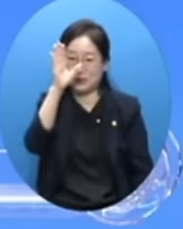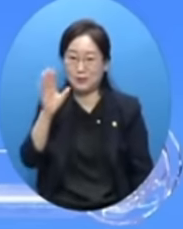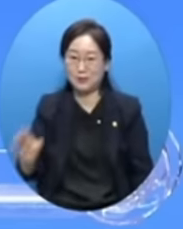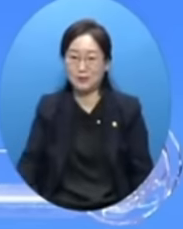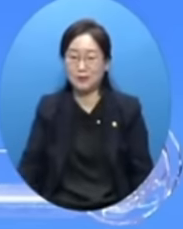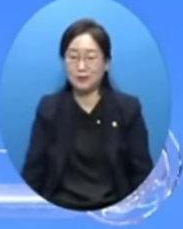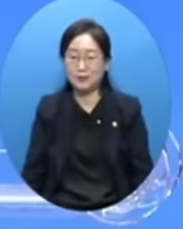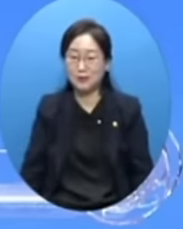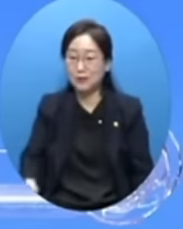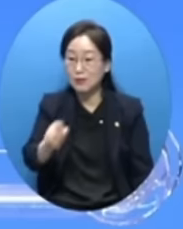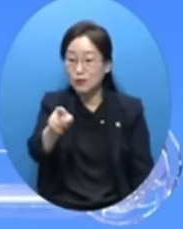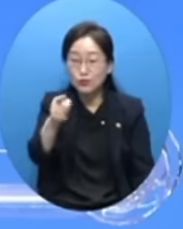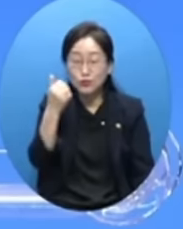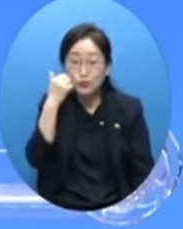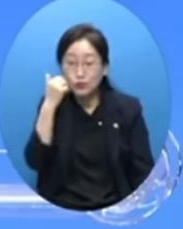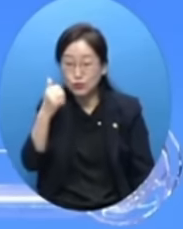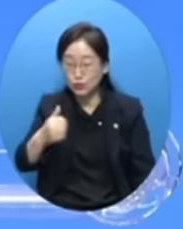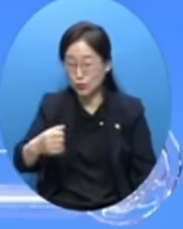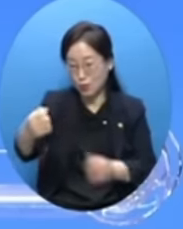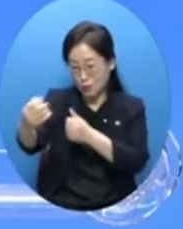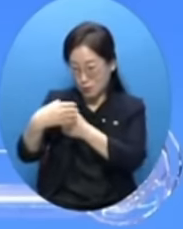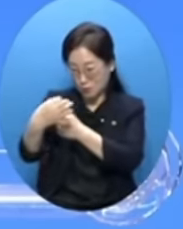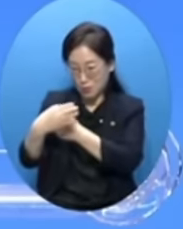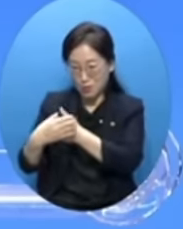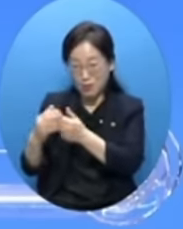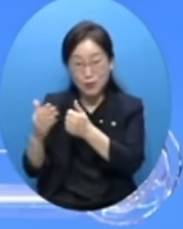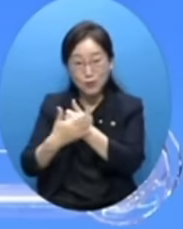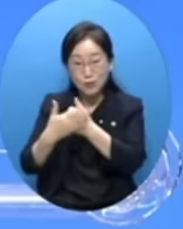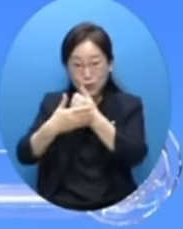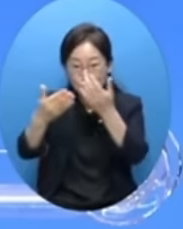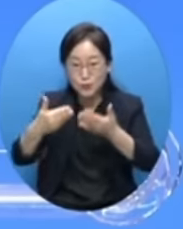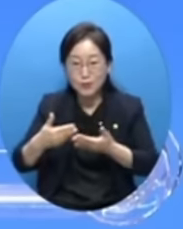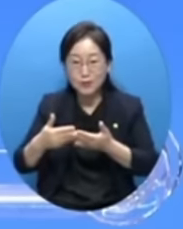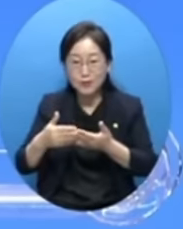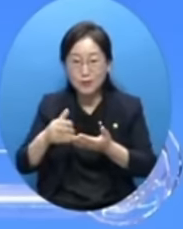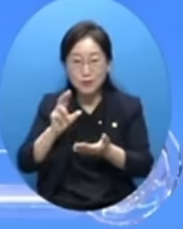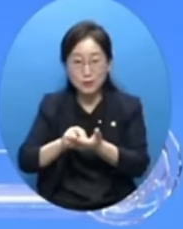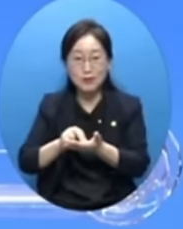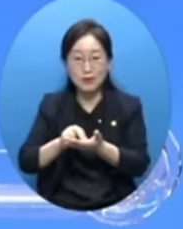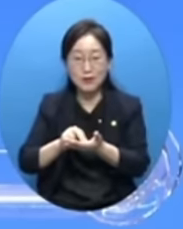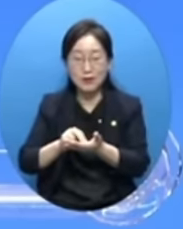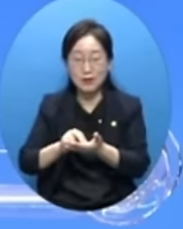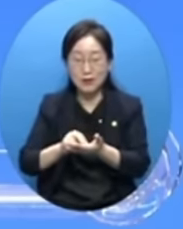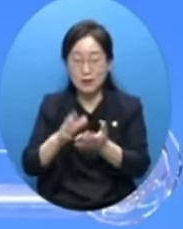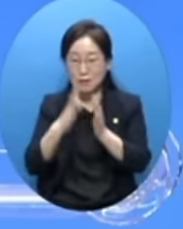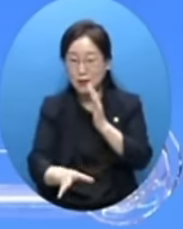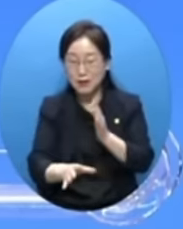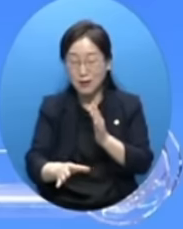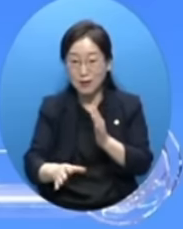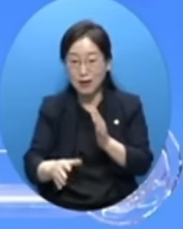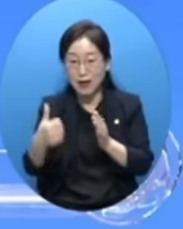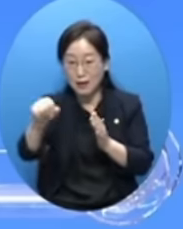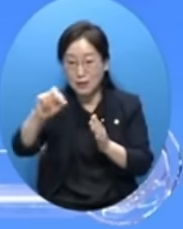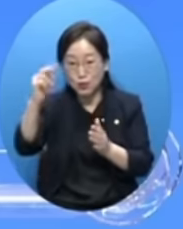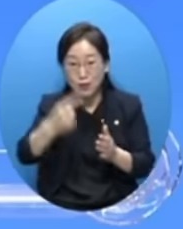그들이 나를 한두 마디 위로해 준다고 해서 문제 일으키고 집 나간 아들이 돌아온 것도 아니고